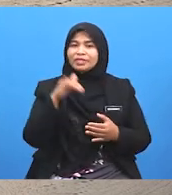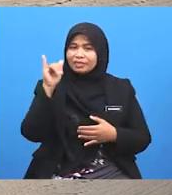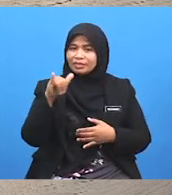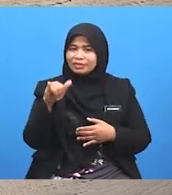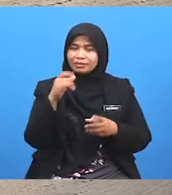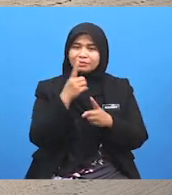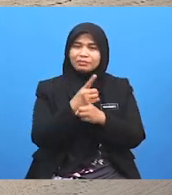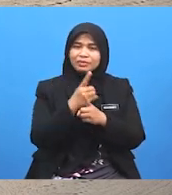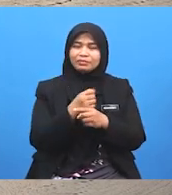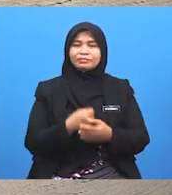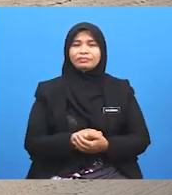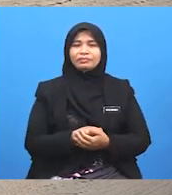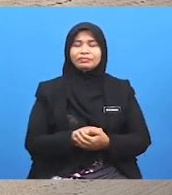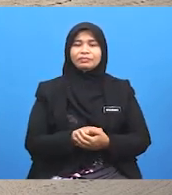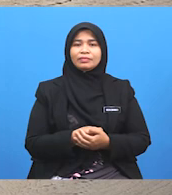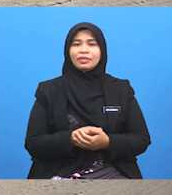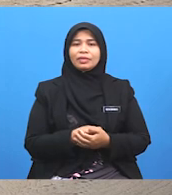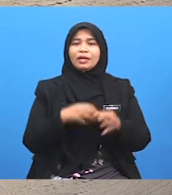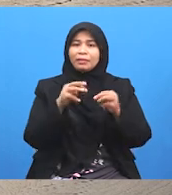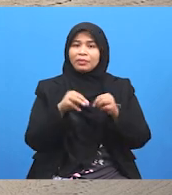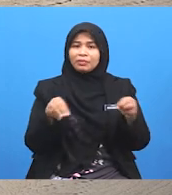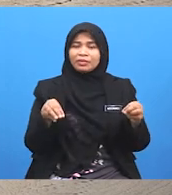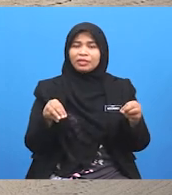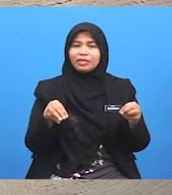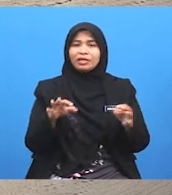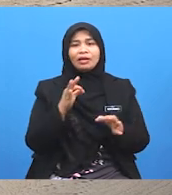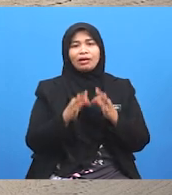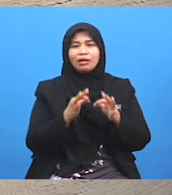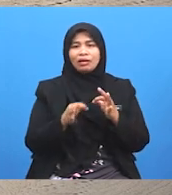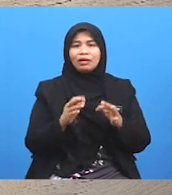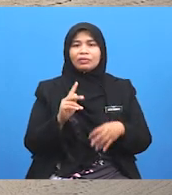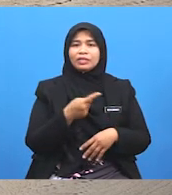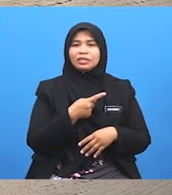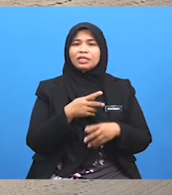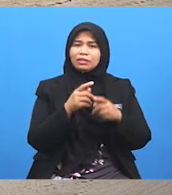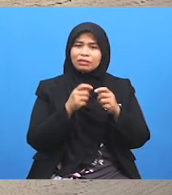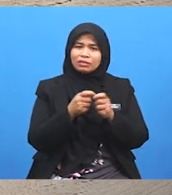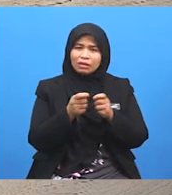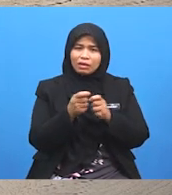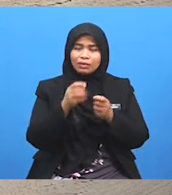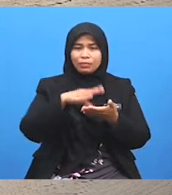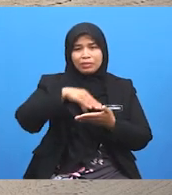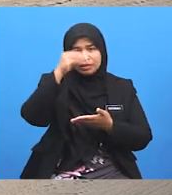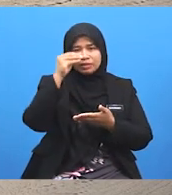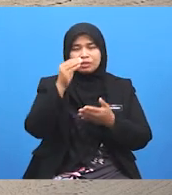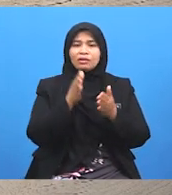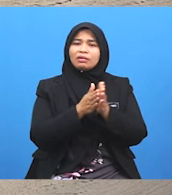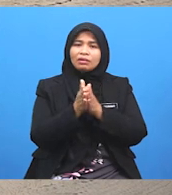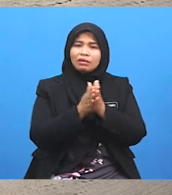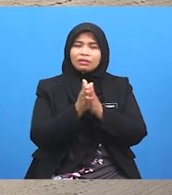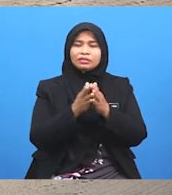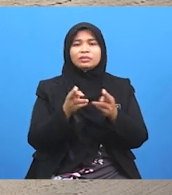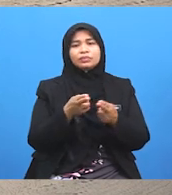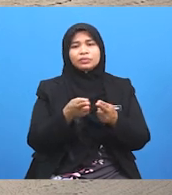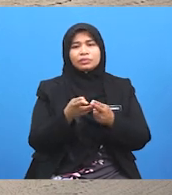Ya, betul kata Mira. Murid-murid, sekiranya kita tekun belajar, rajin